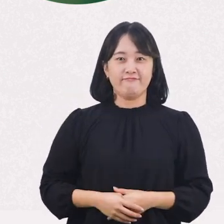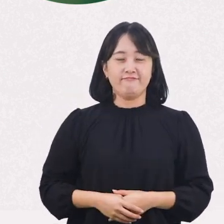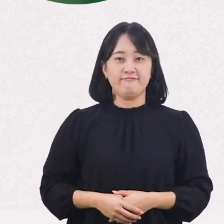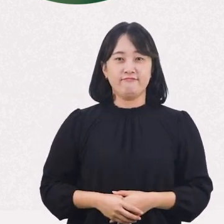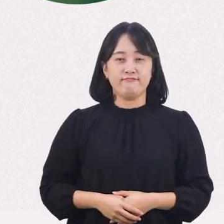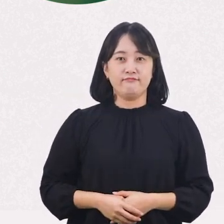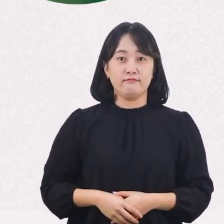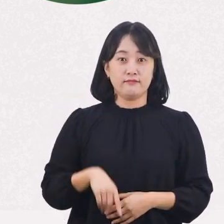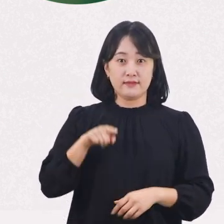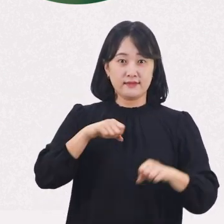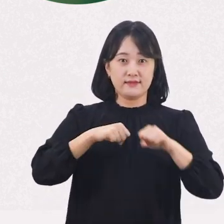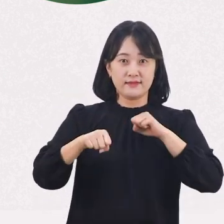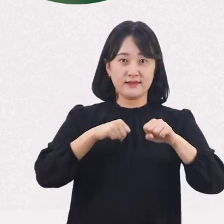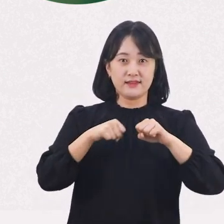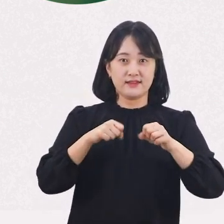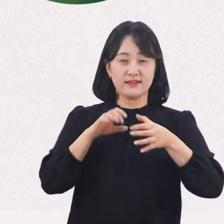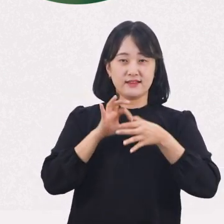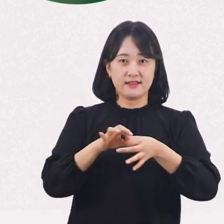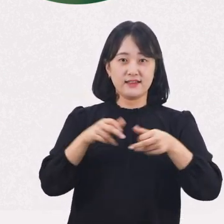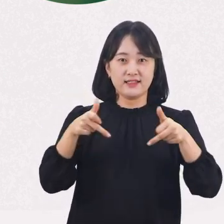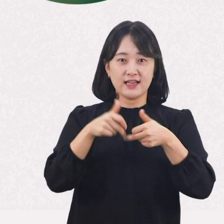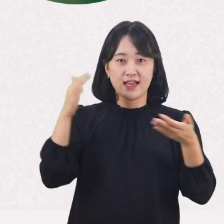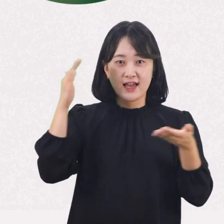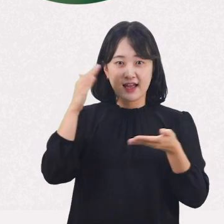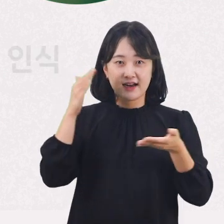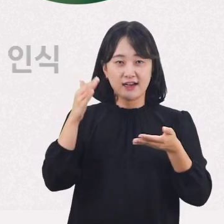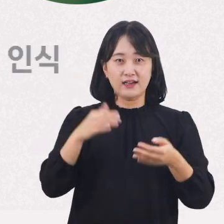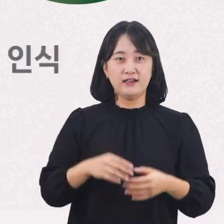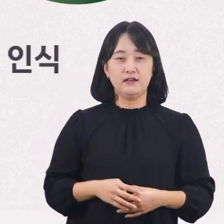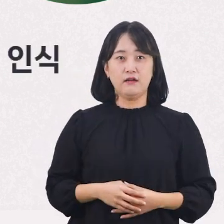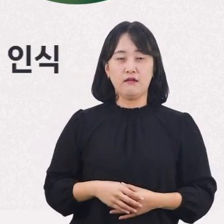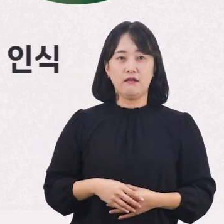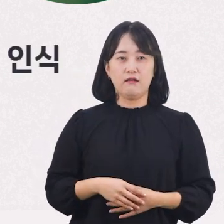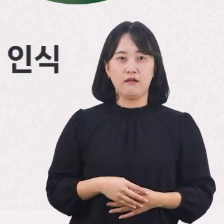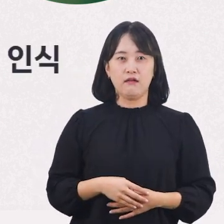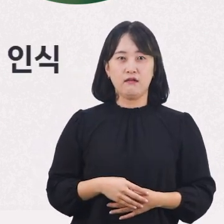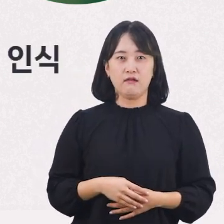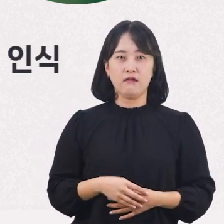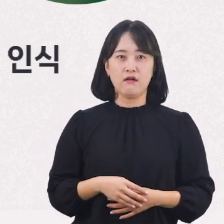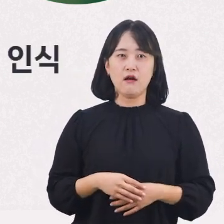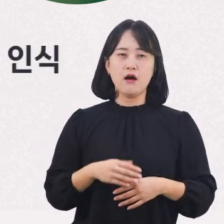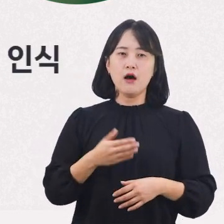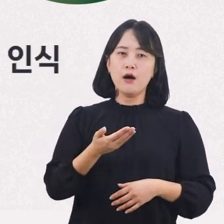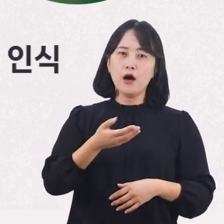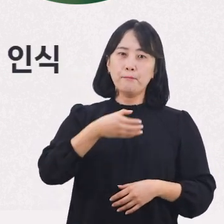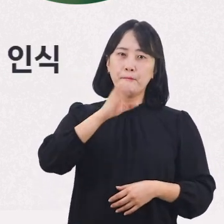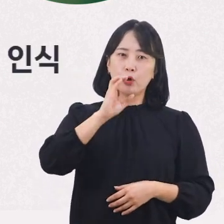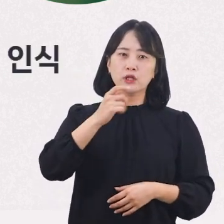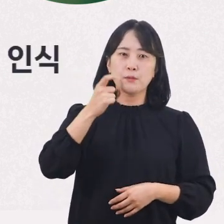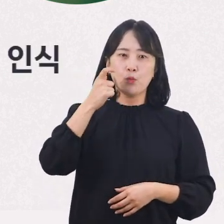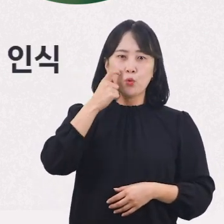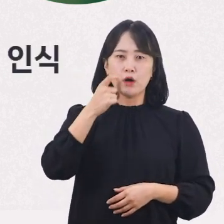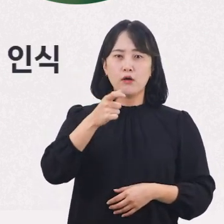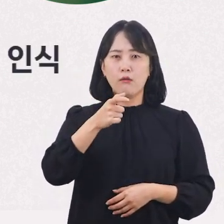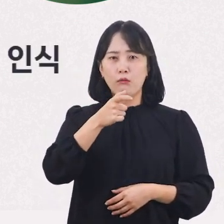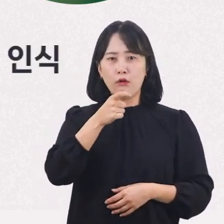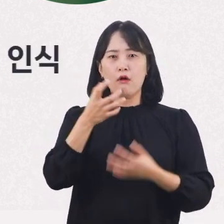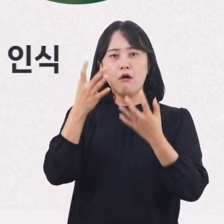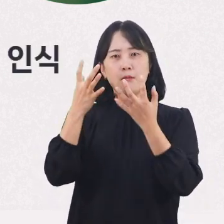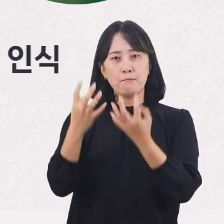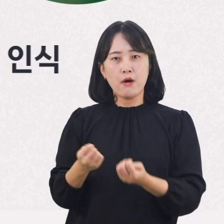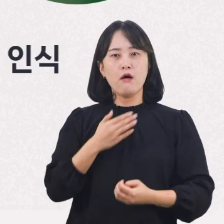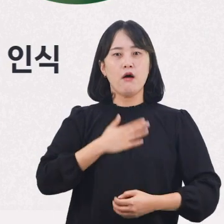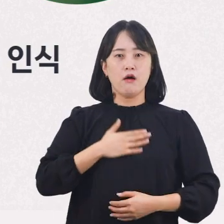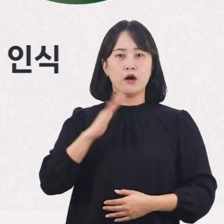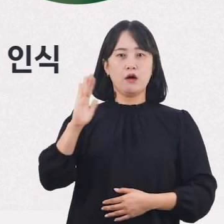이 활동을 통해 장애 학생들은 우리가 사는 지구는 먹지 못하는 물이 먹을 수 있는 물보다 훨씬